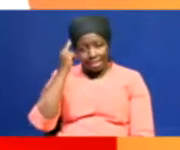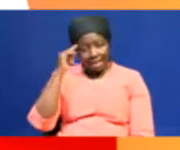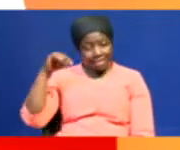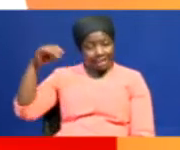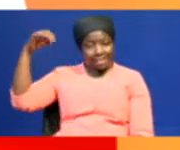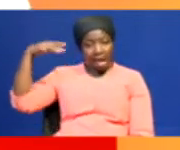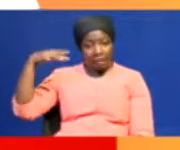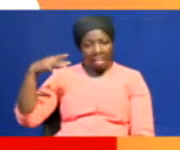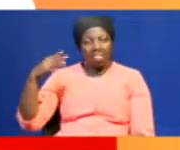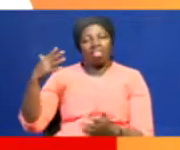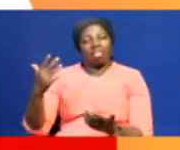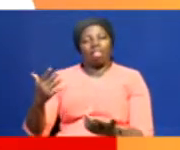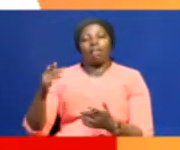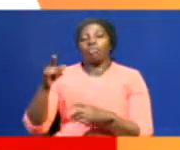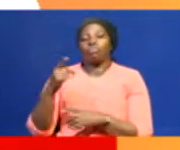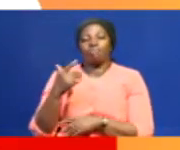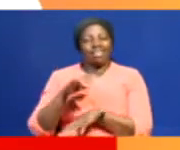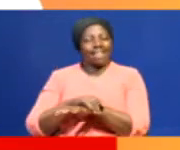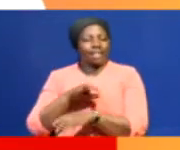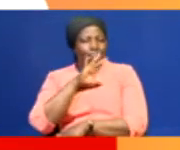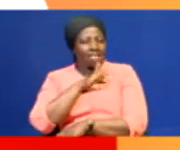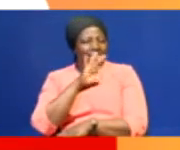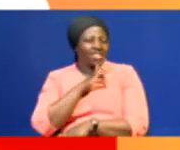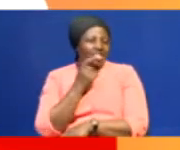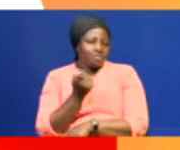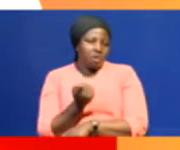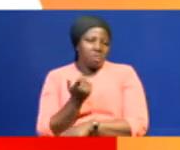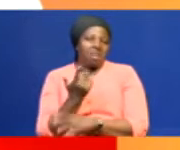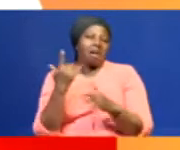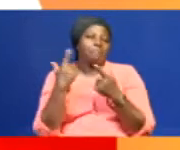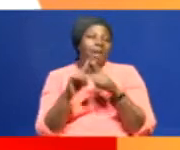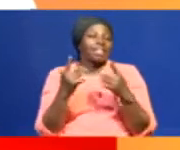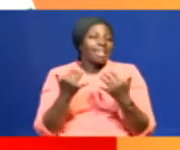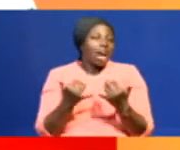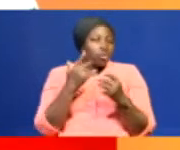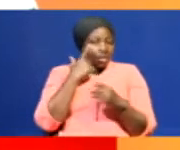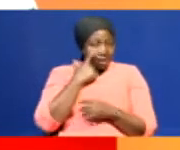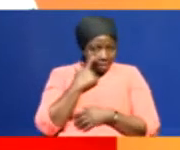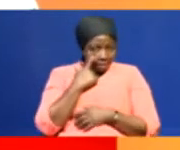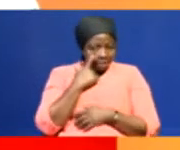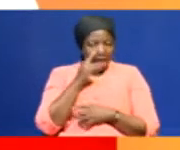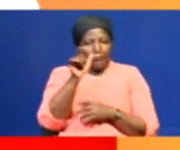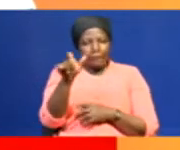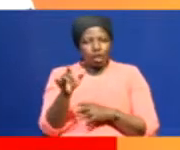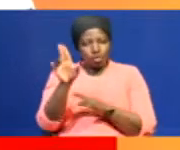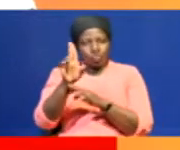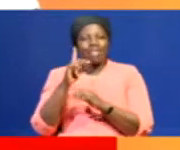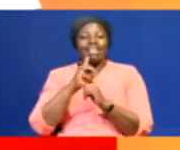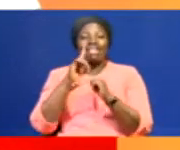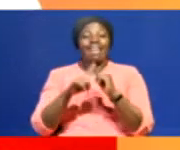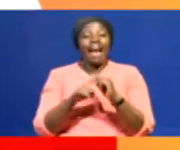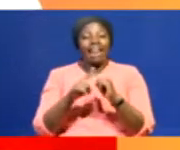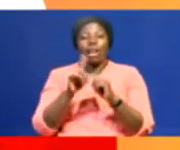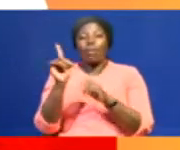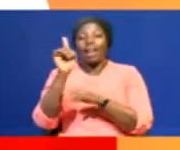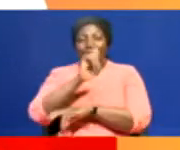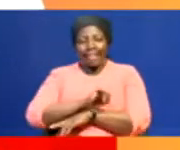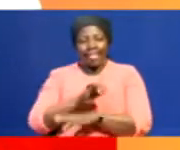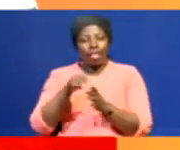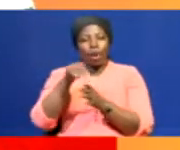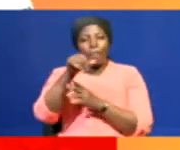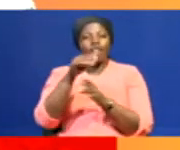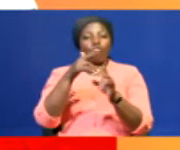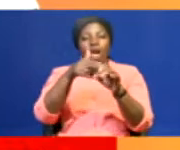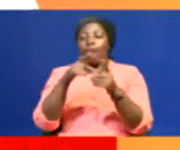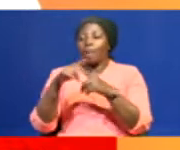inafanya unaweka kitu kidogo kwa mfuko, kuliko kwa maana sasa hivi unapata mtu anatumia shilingi 600 kwa siku kwa mafuta, lakini ya umeme unatumia